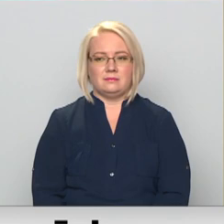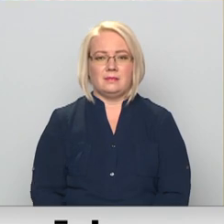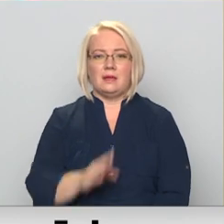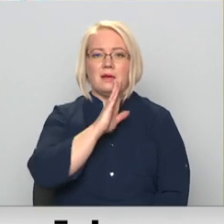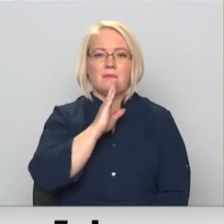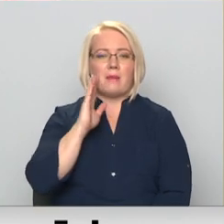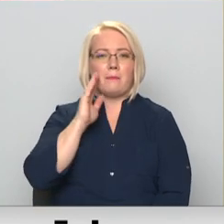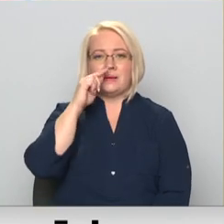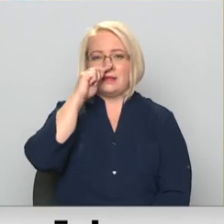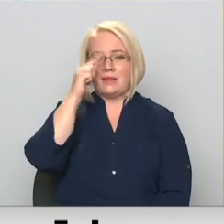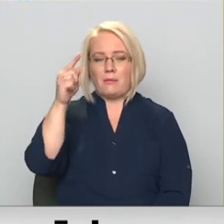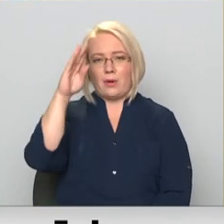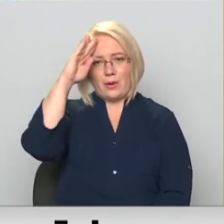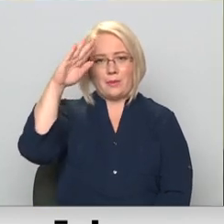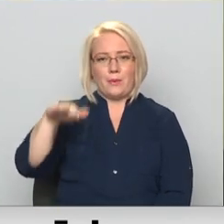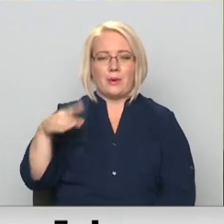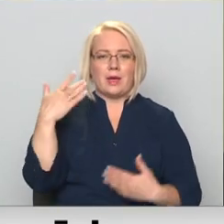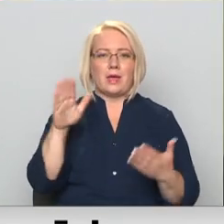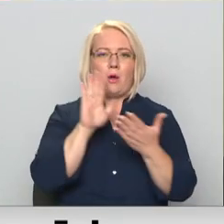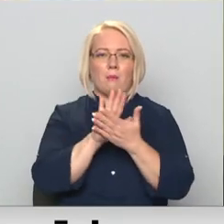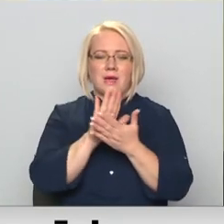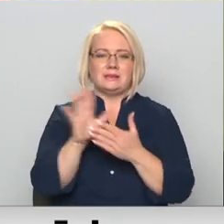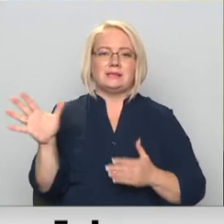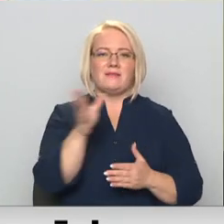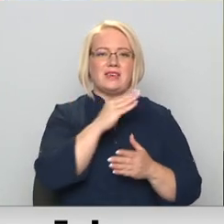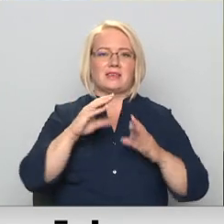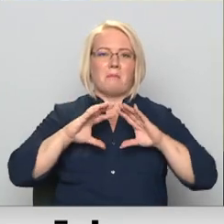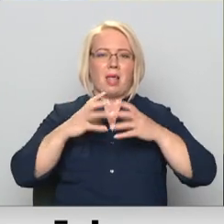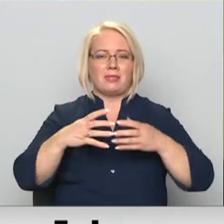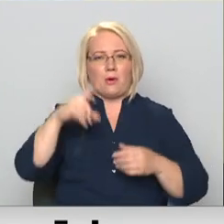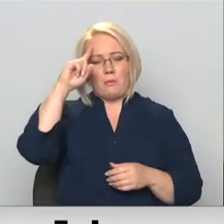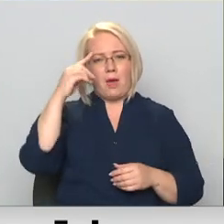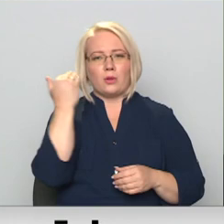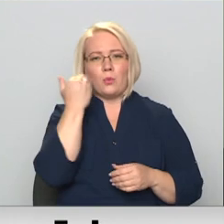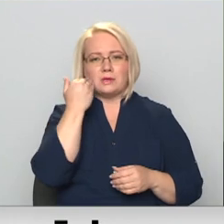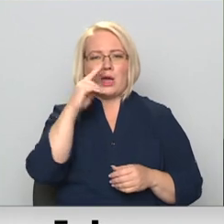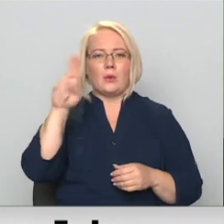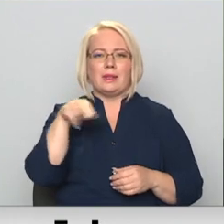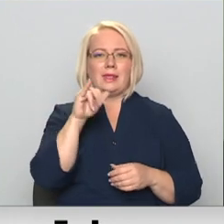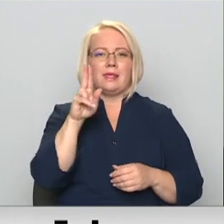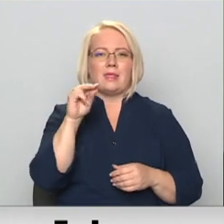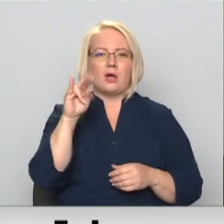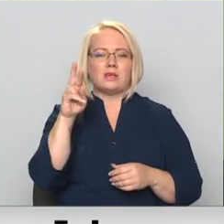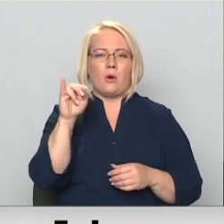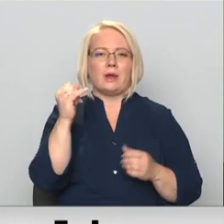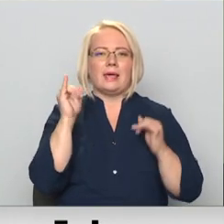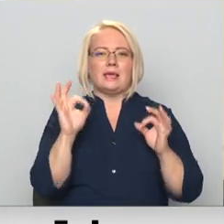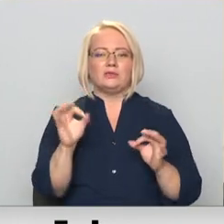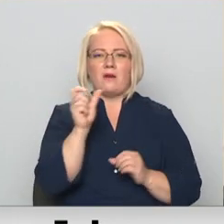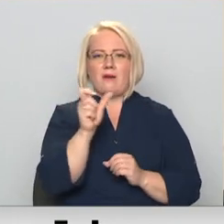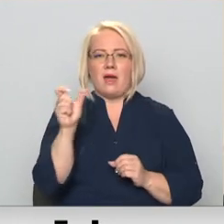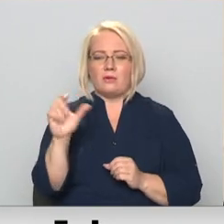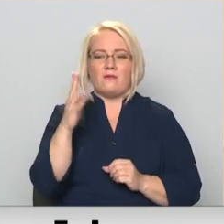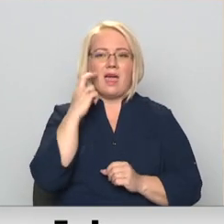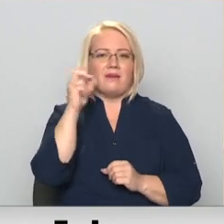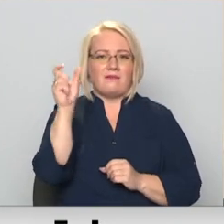Mammas lepojas, ka Parkers jau atpazīst visas planētas un māk nosaukt dinozaurus īstajos vārdos. Taču vai vecāki